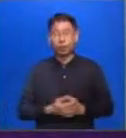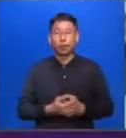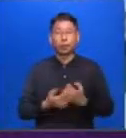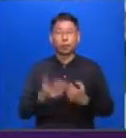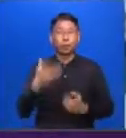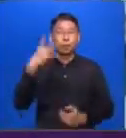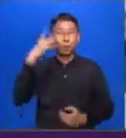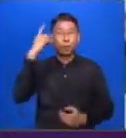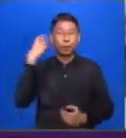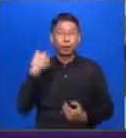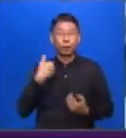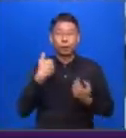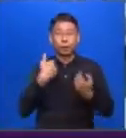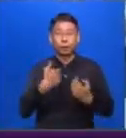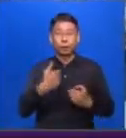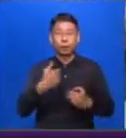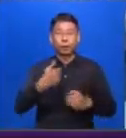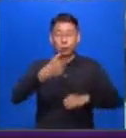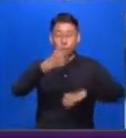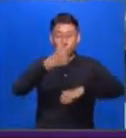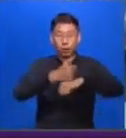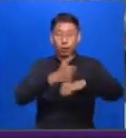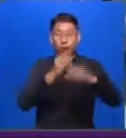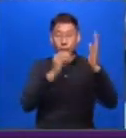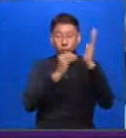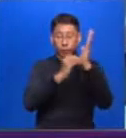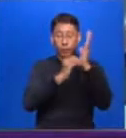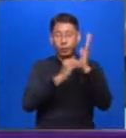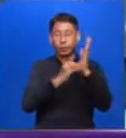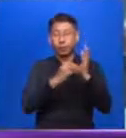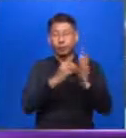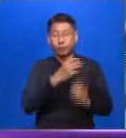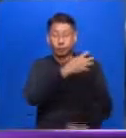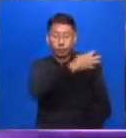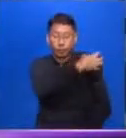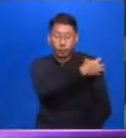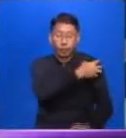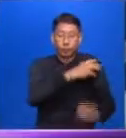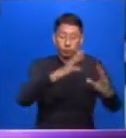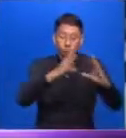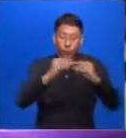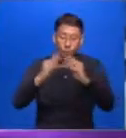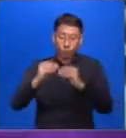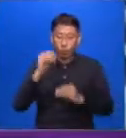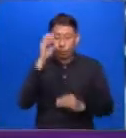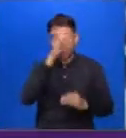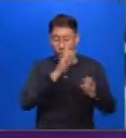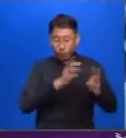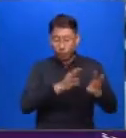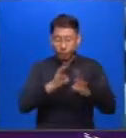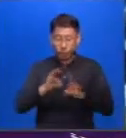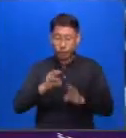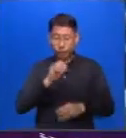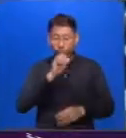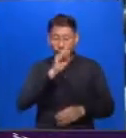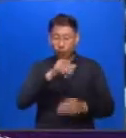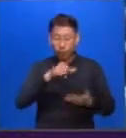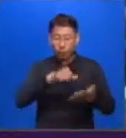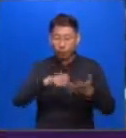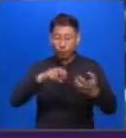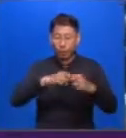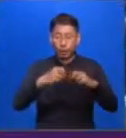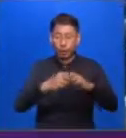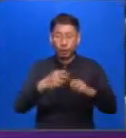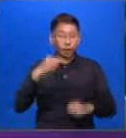ซึ่งเมื่อวานนี้ค่ะหม่อมราชวงศ์สุขุมพันธุ์โดยพัดผู้ว่าราชการกรุงเทพมหานครประชุมวางแนวทางนะคะสั่งการไปเลยเพื่อแก้ไขปัญหา